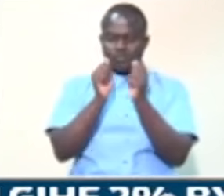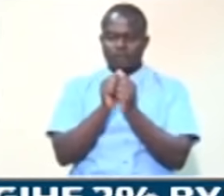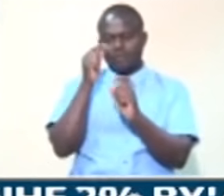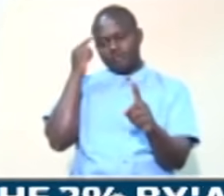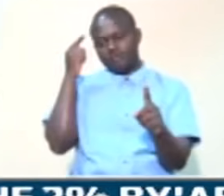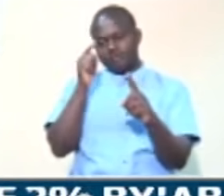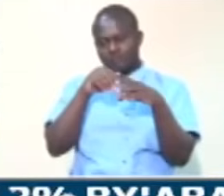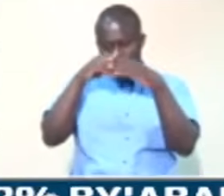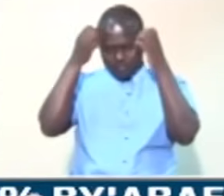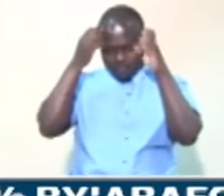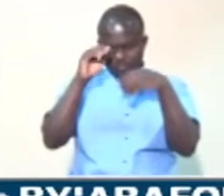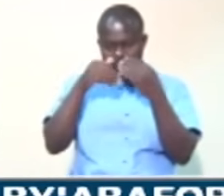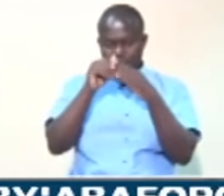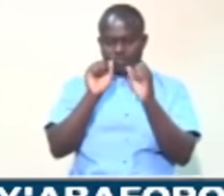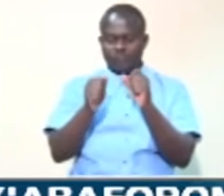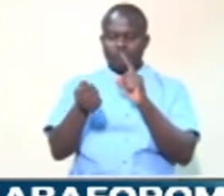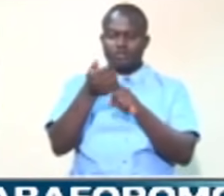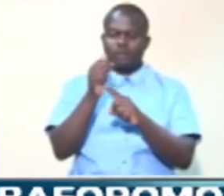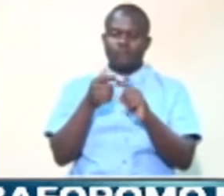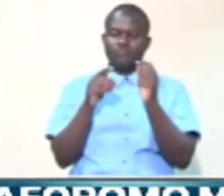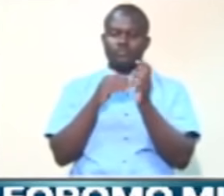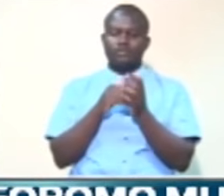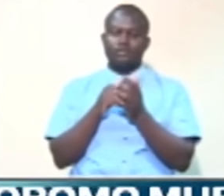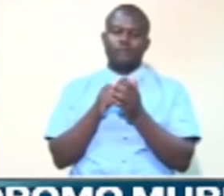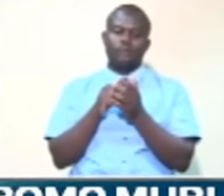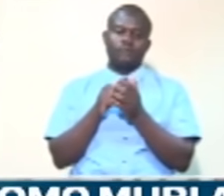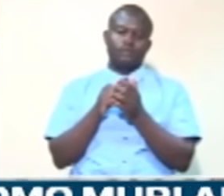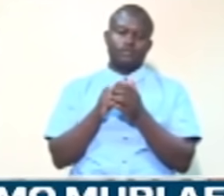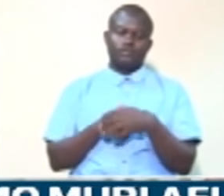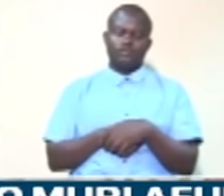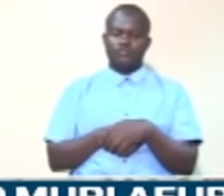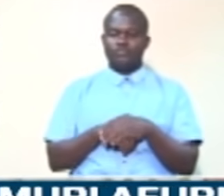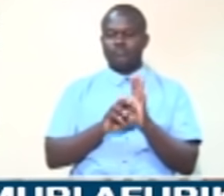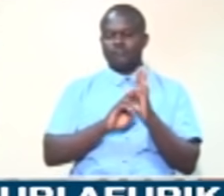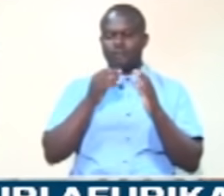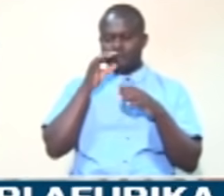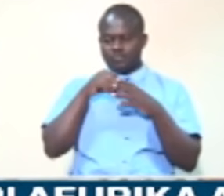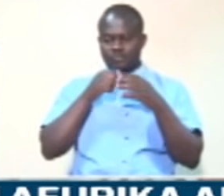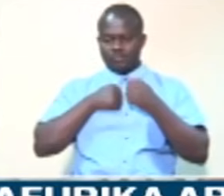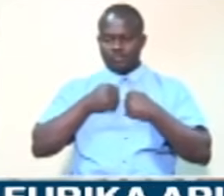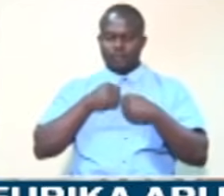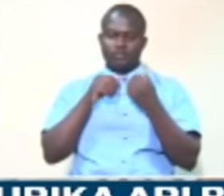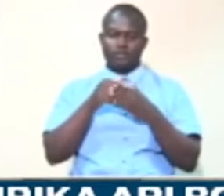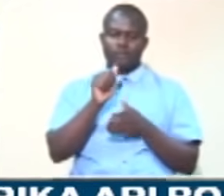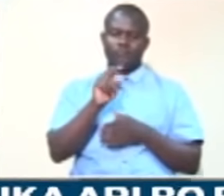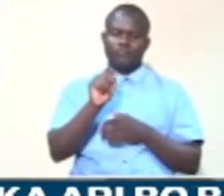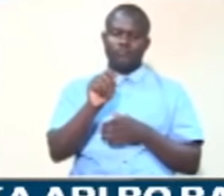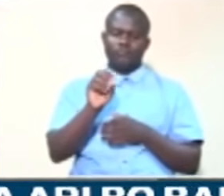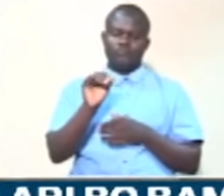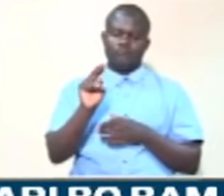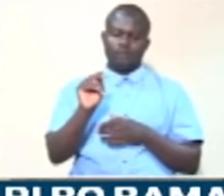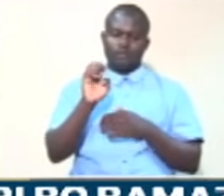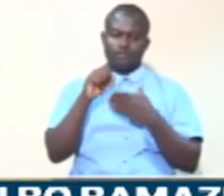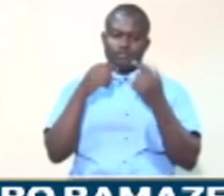intego z'uburezi zishoborwe kugerwaho ndetse tugere no ku ireme ry'uburezi. Ambasaderi w'u Faransa mu Rwanda Antoine Afray avuga